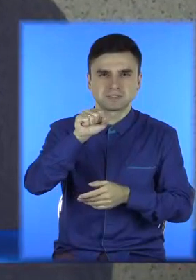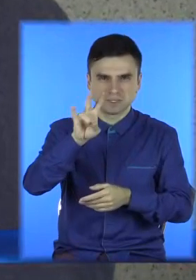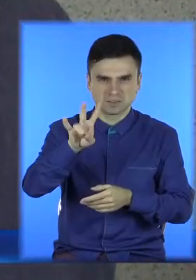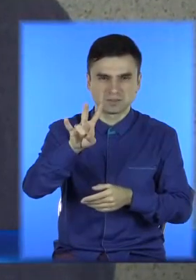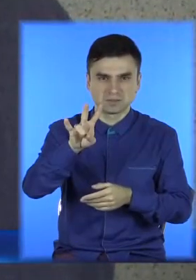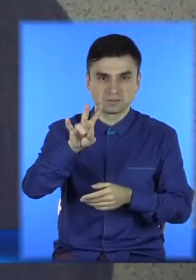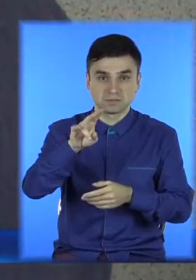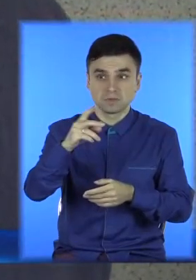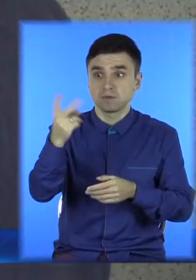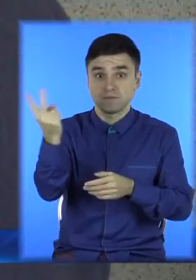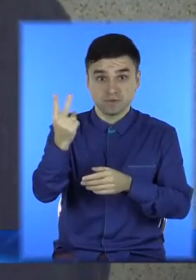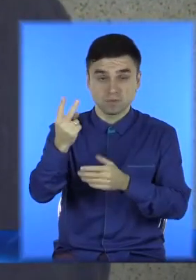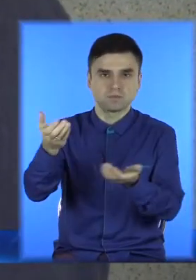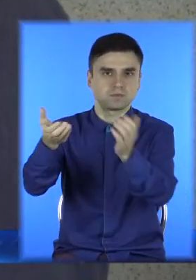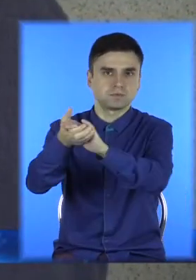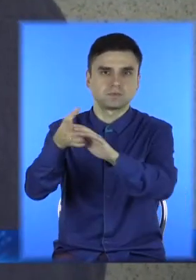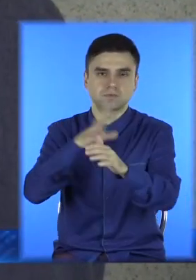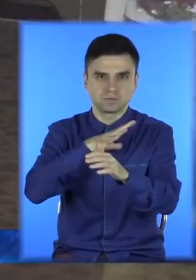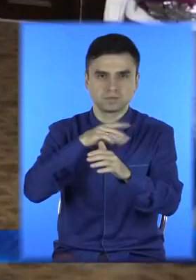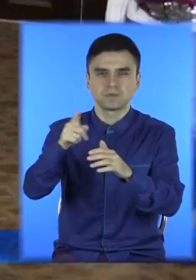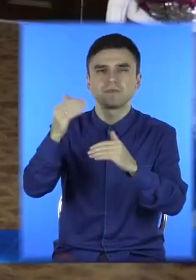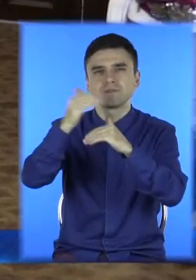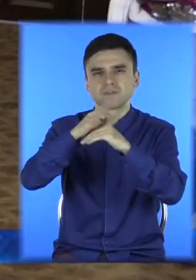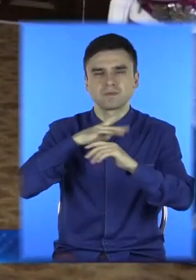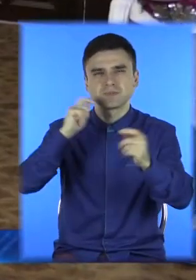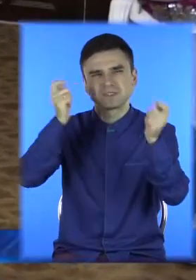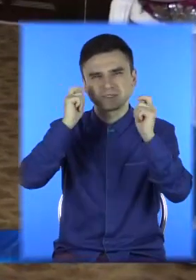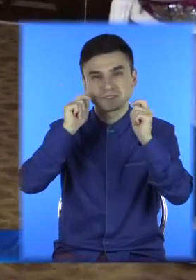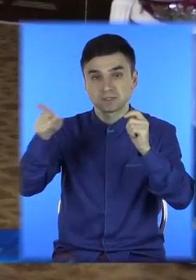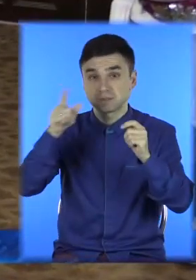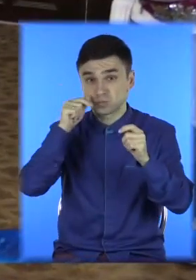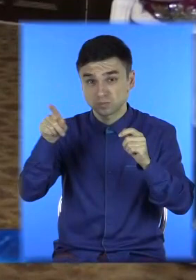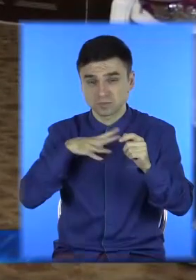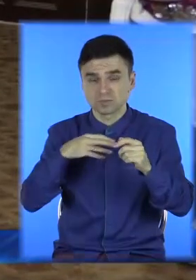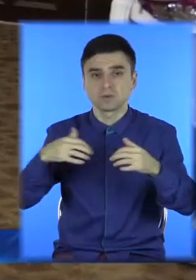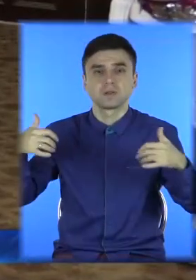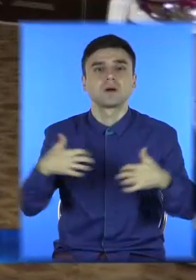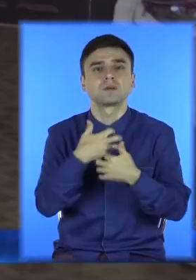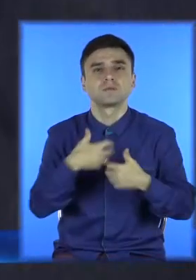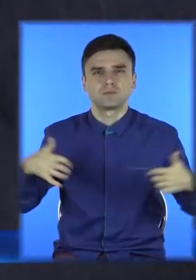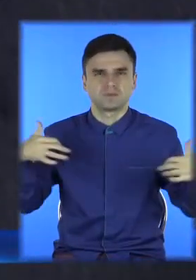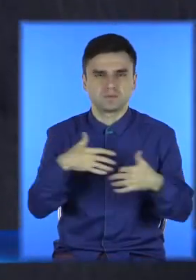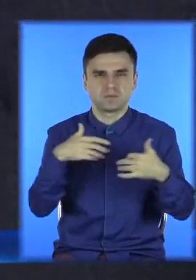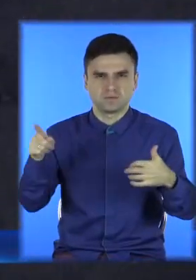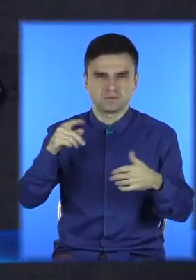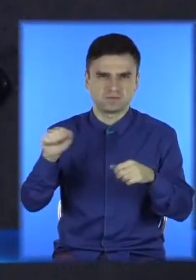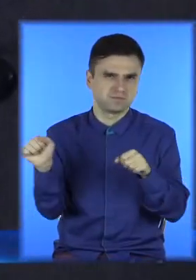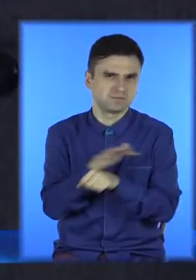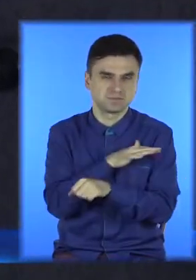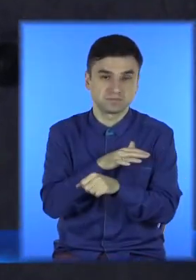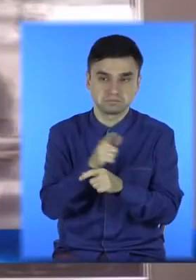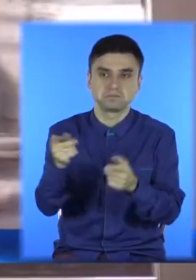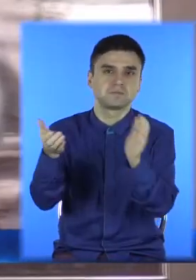Васильович був головним гармоністом, вони познайомилися. Після робочої зміни і в сніг, і в дощ та холод, долаючи